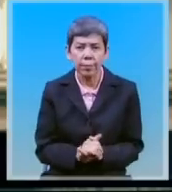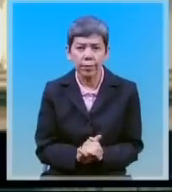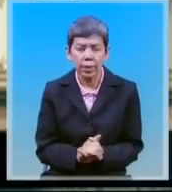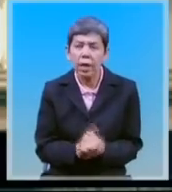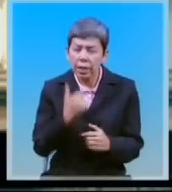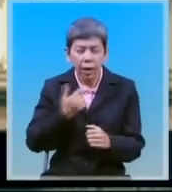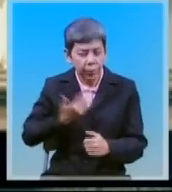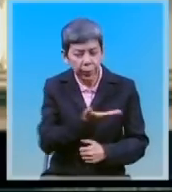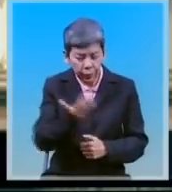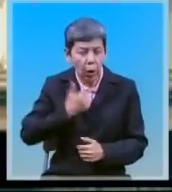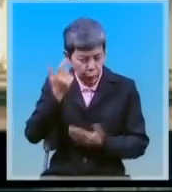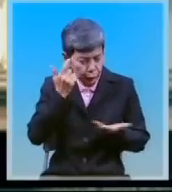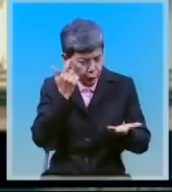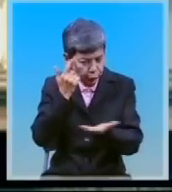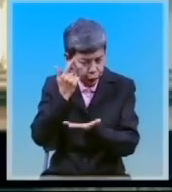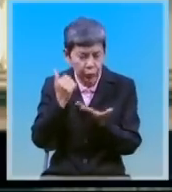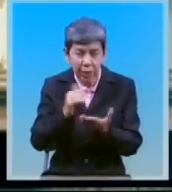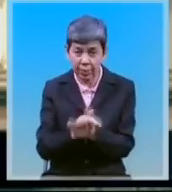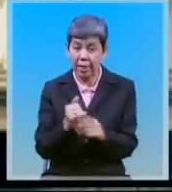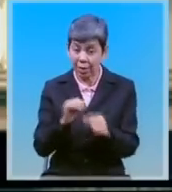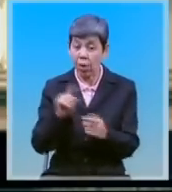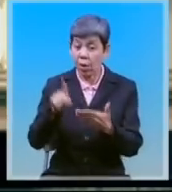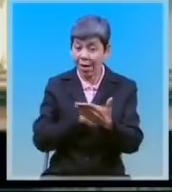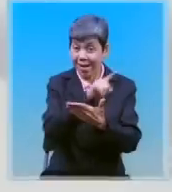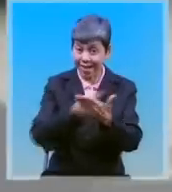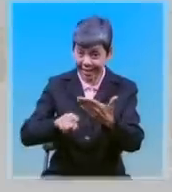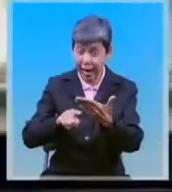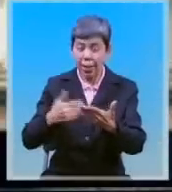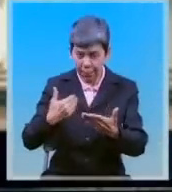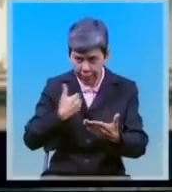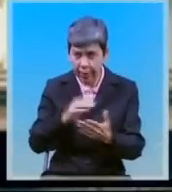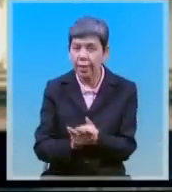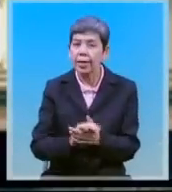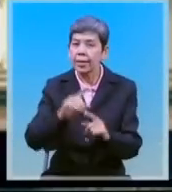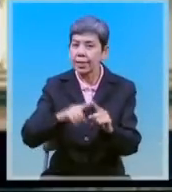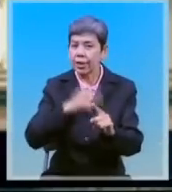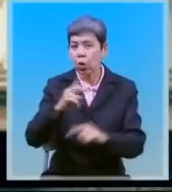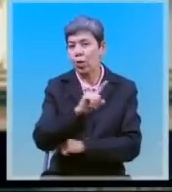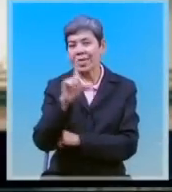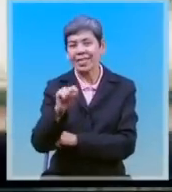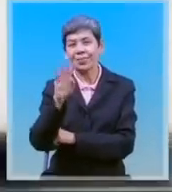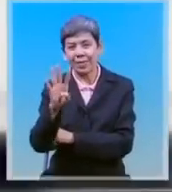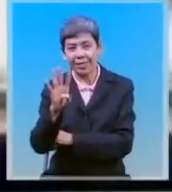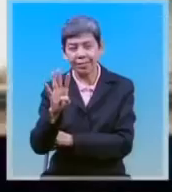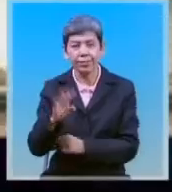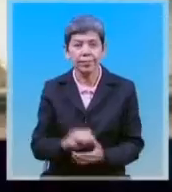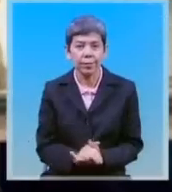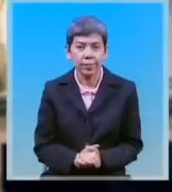นที่เข้าใจกันดีอยู่แล้วว่าวันเลือกตั้งเนี่ยจะมีขึ้น24กุมภาพันธ